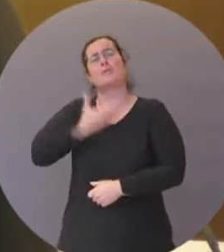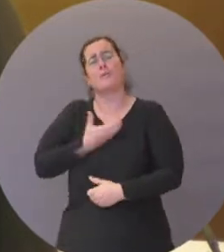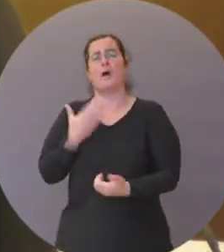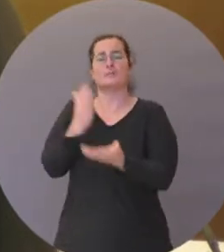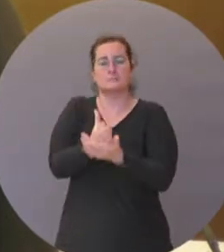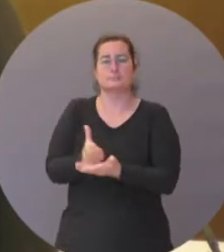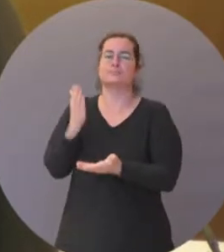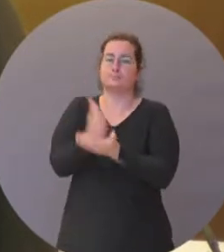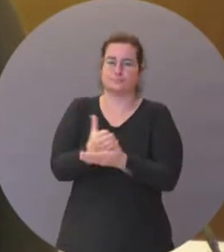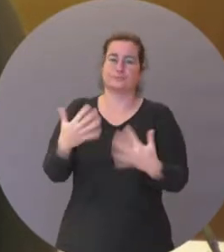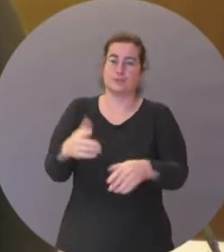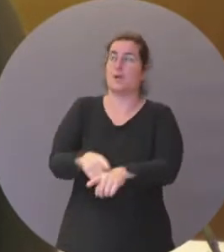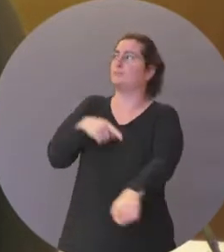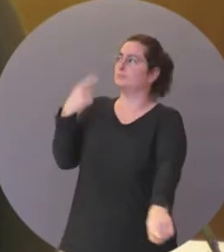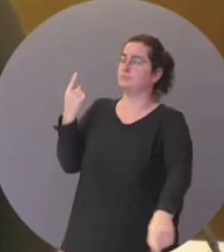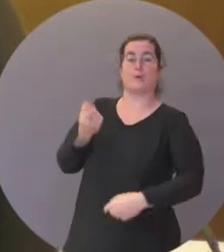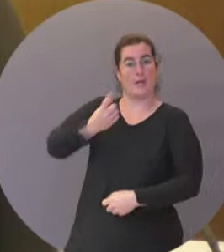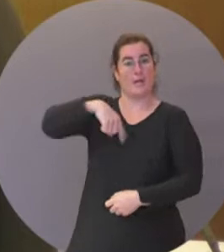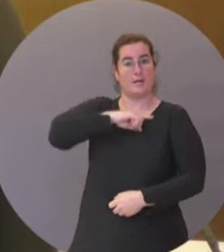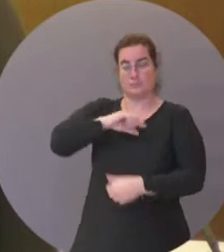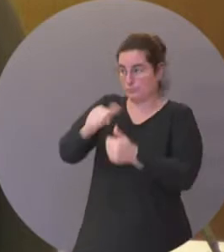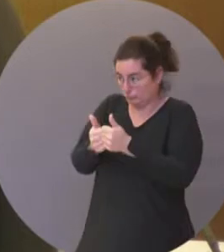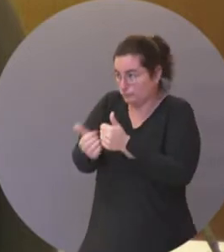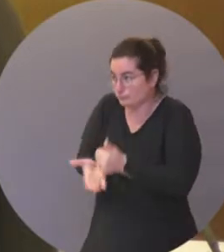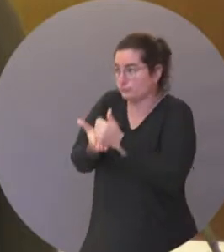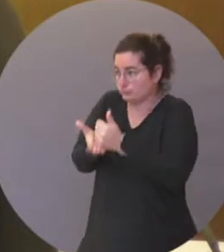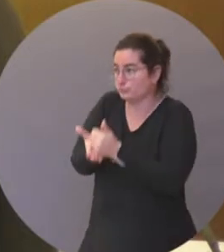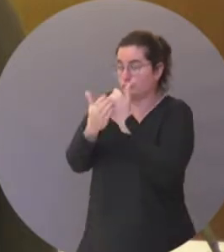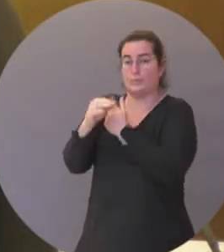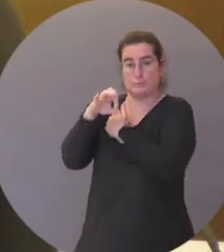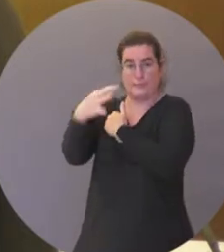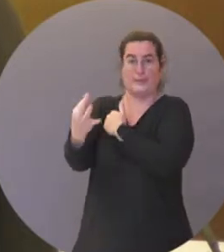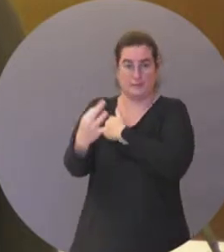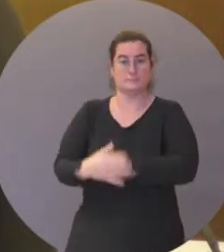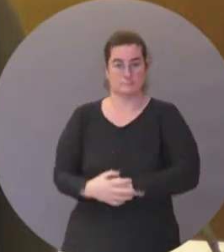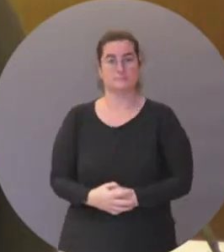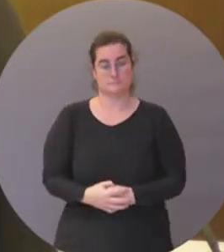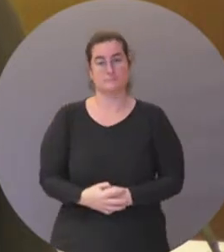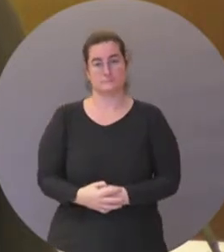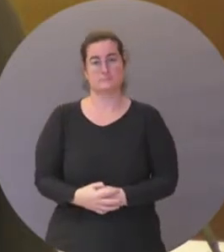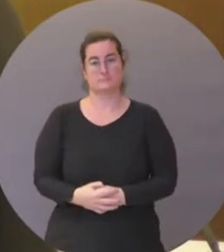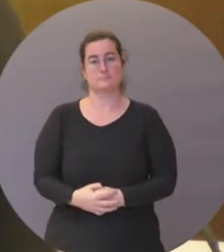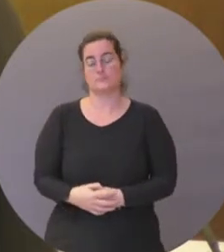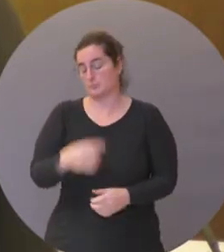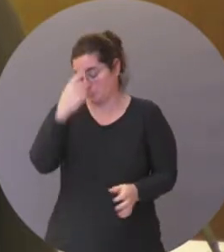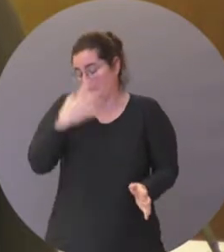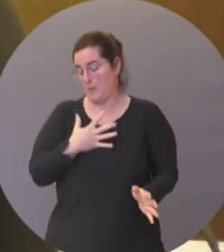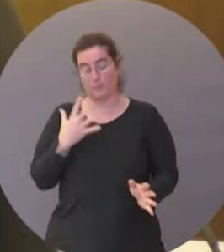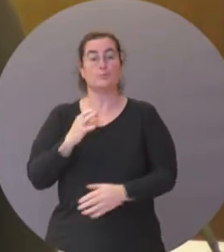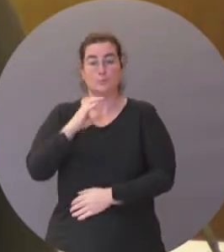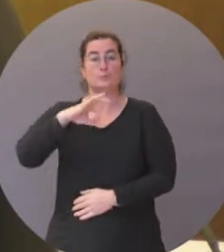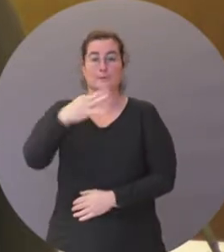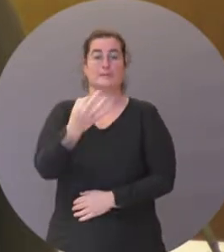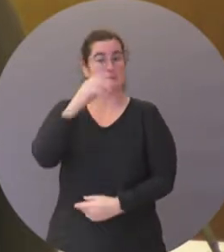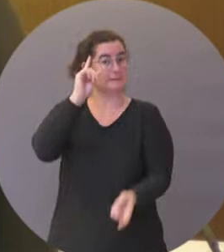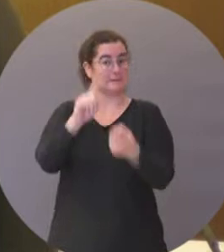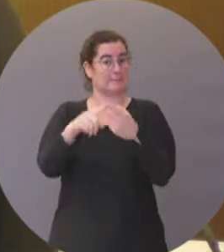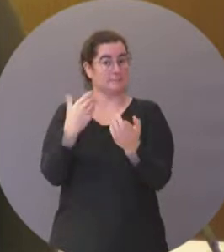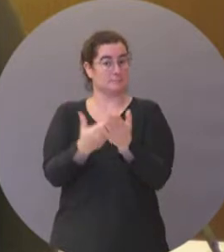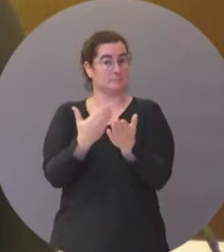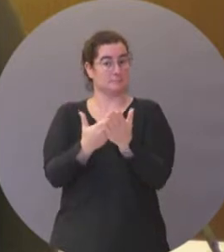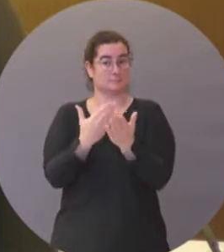nous l'avons toujours défendu je pense effectivement que cette un sujet qui est